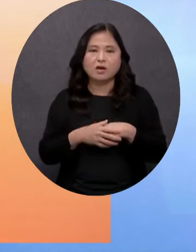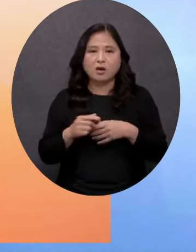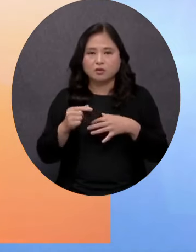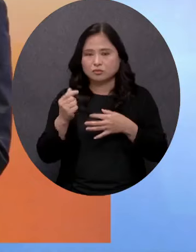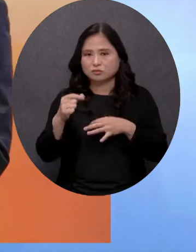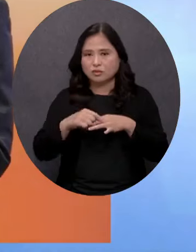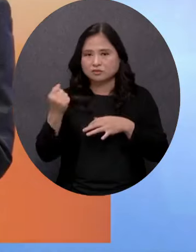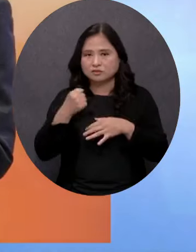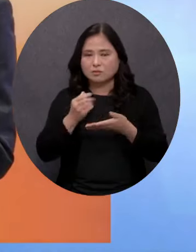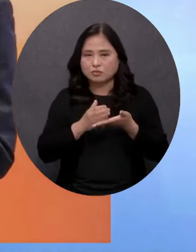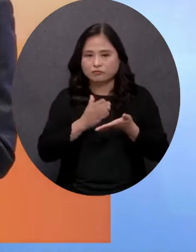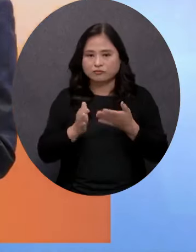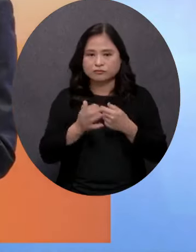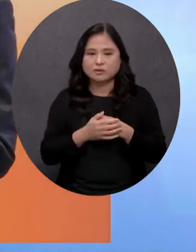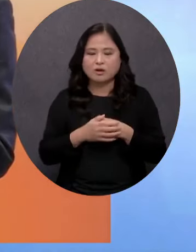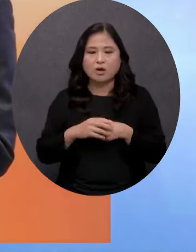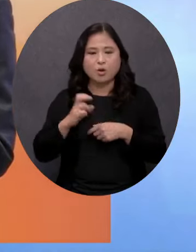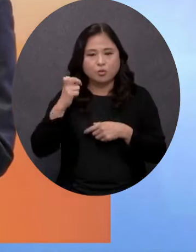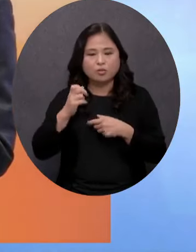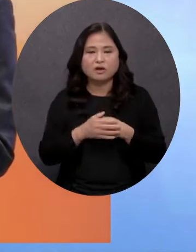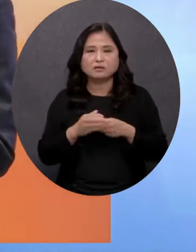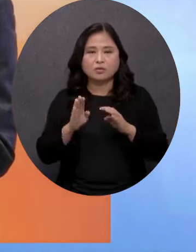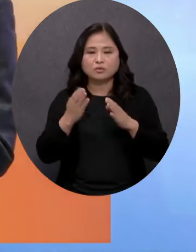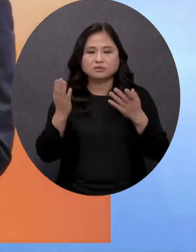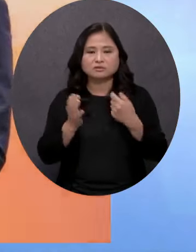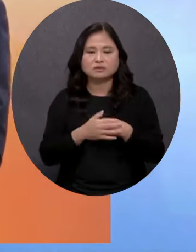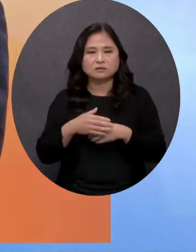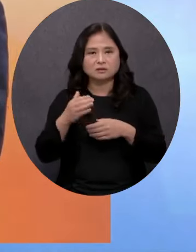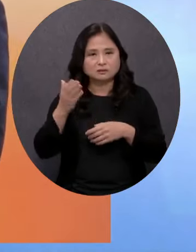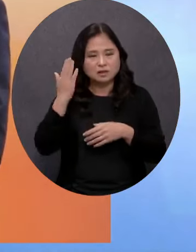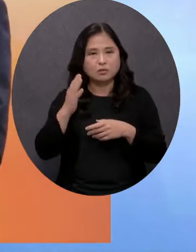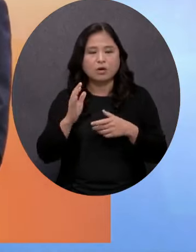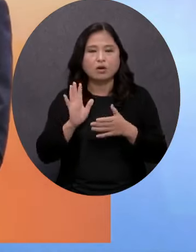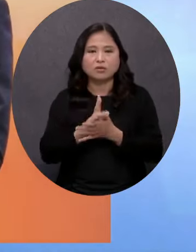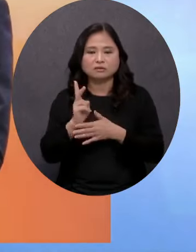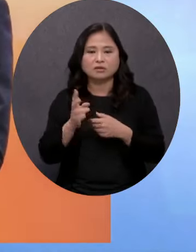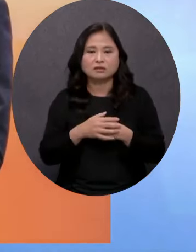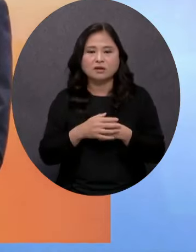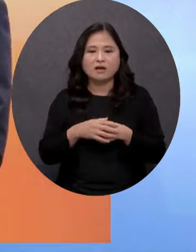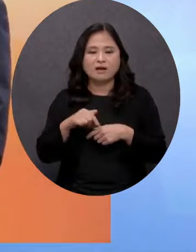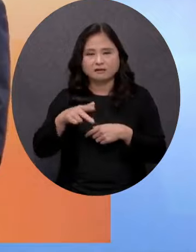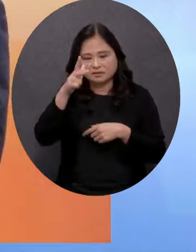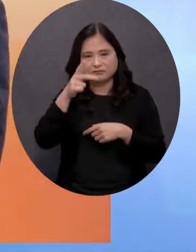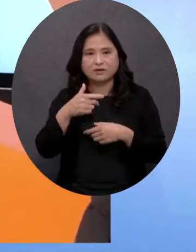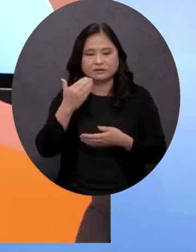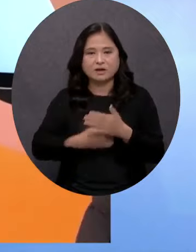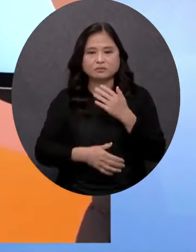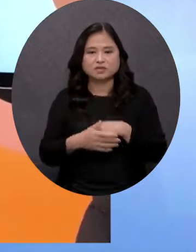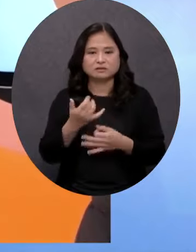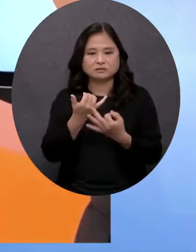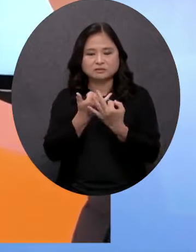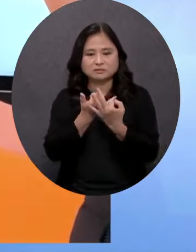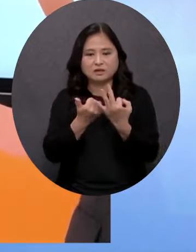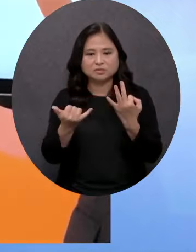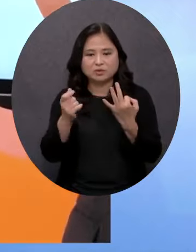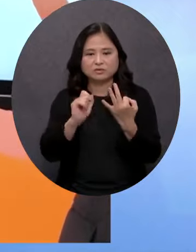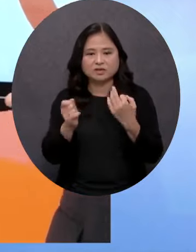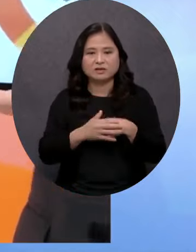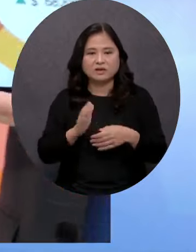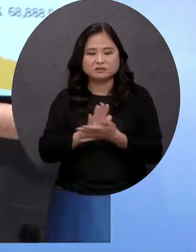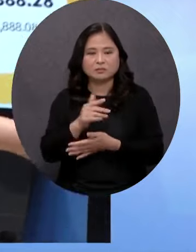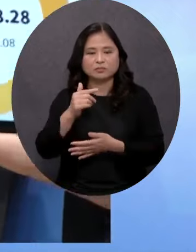局预计，积金易平台推出之后，头两年平均可以减少行政费36%，十年内可以